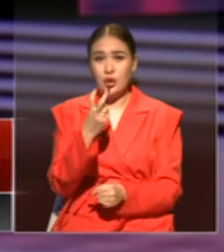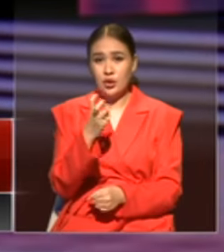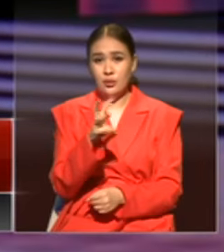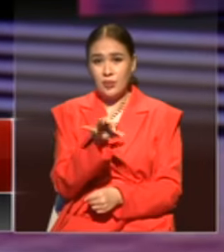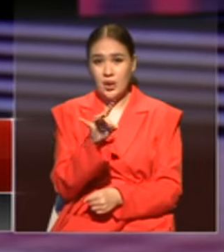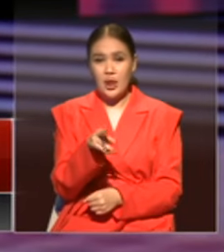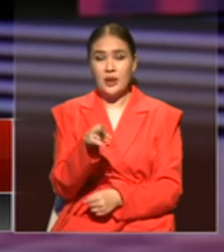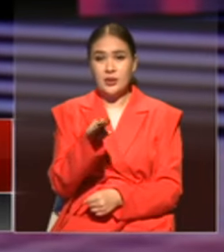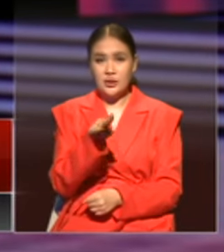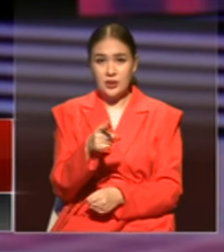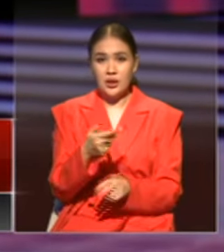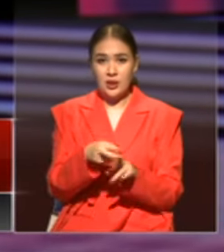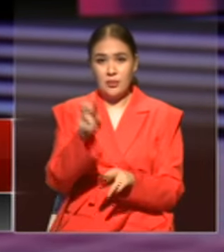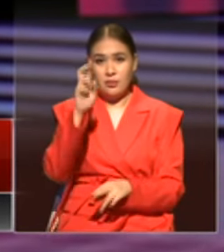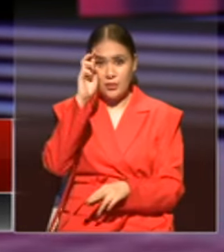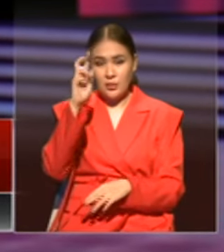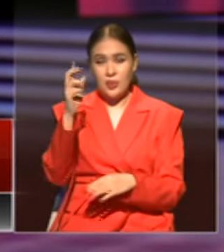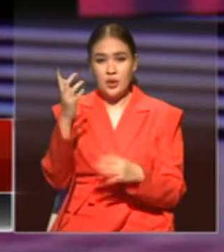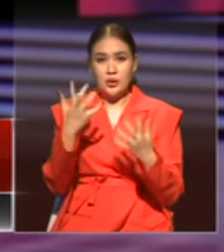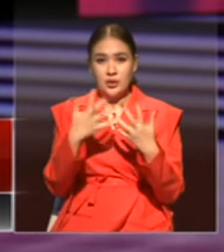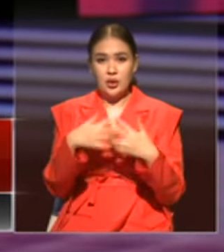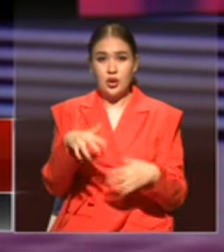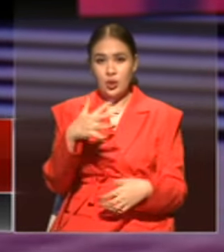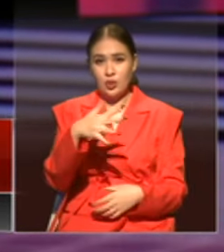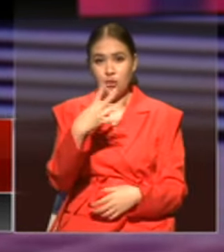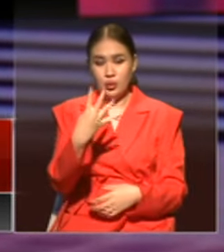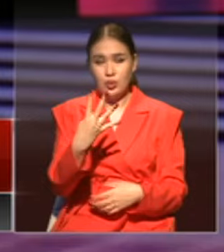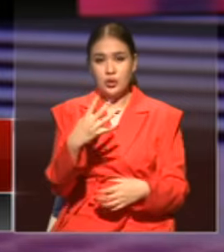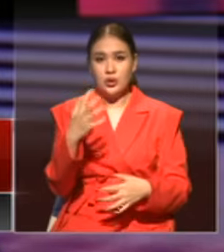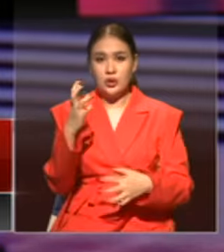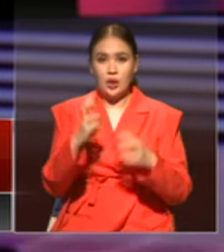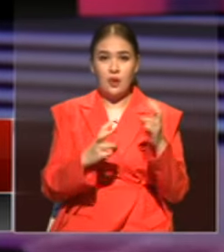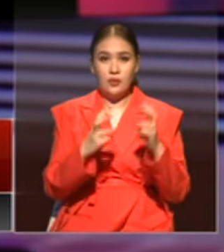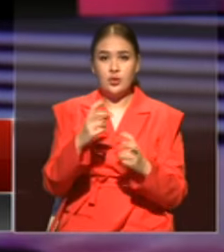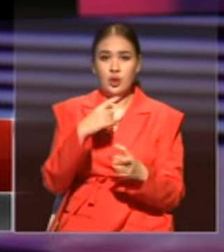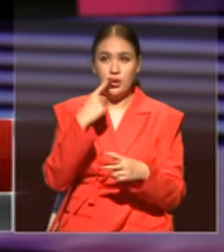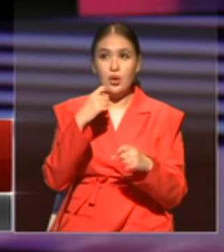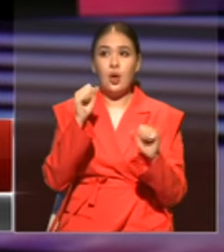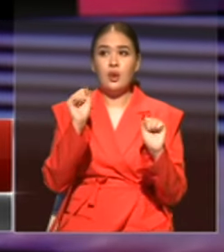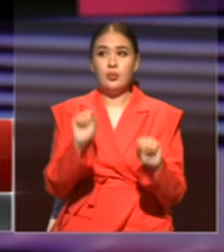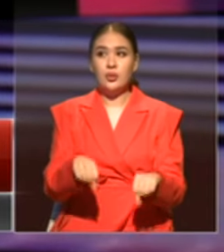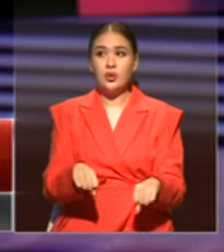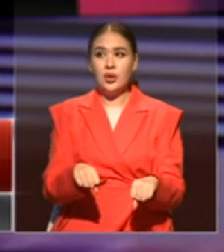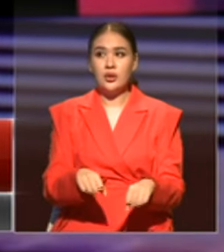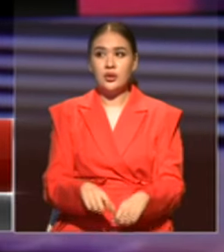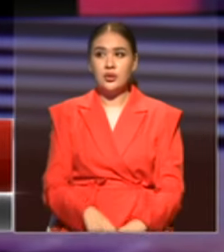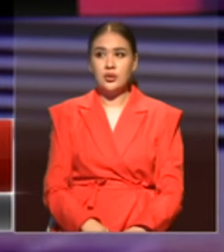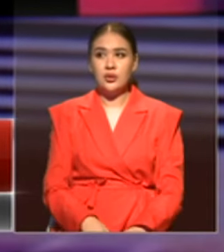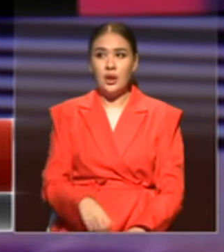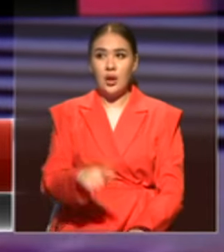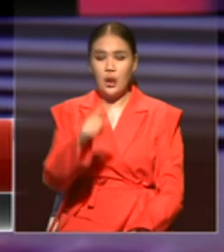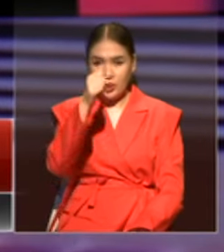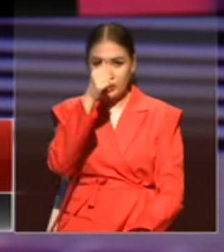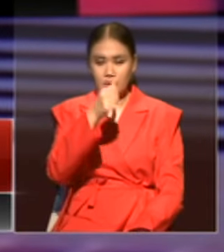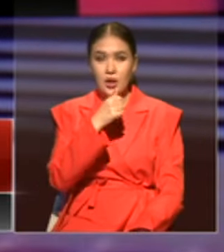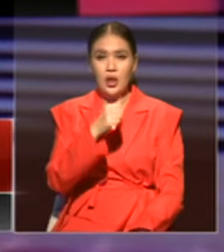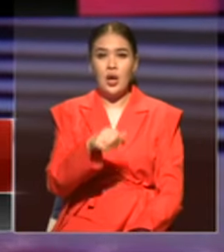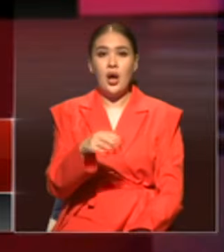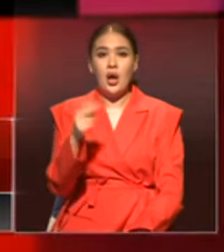деген мемлекеттік деңгейден алған кезде 54 завод деген ол жаңа 3200 полигон болды десек, айын астана